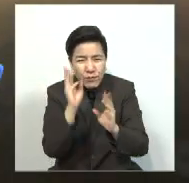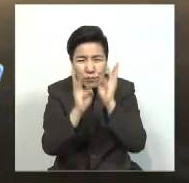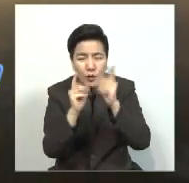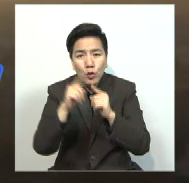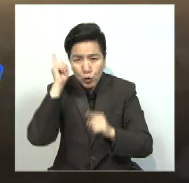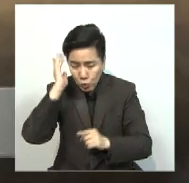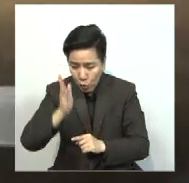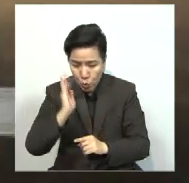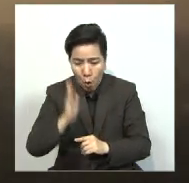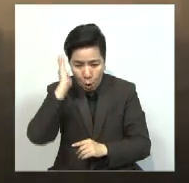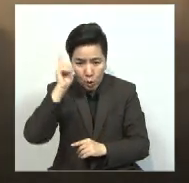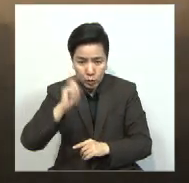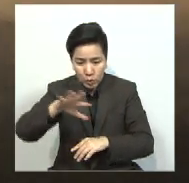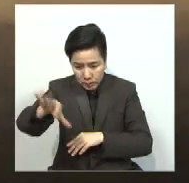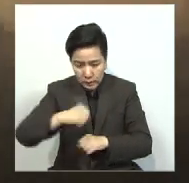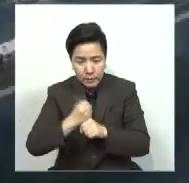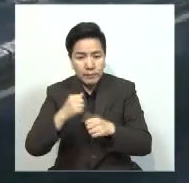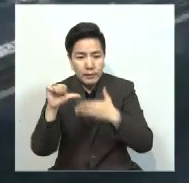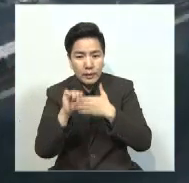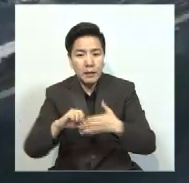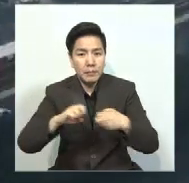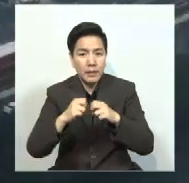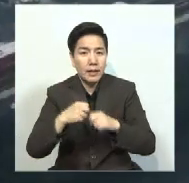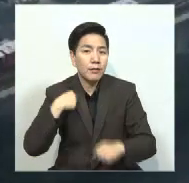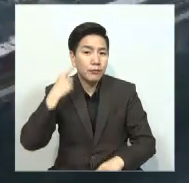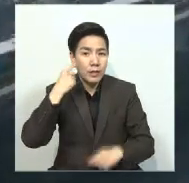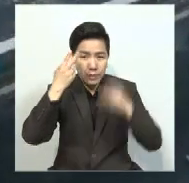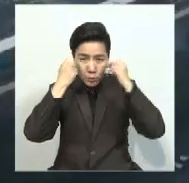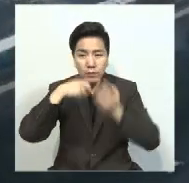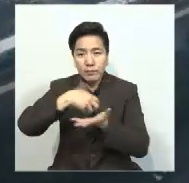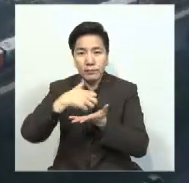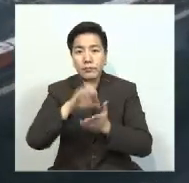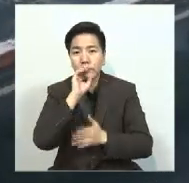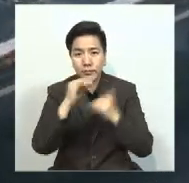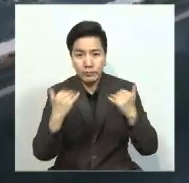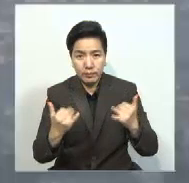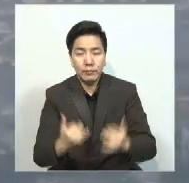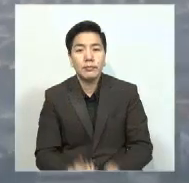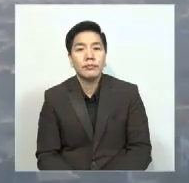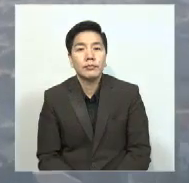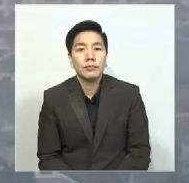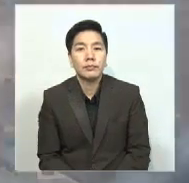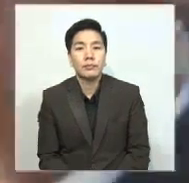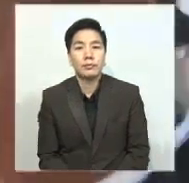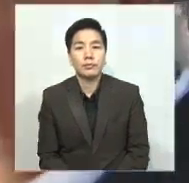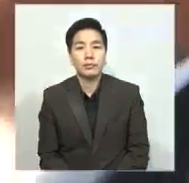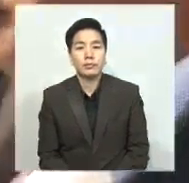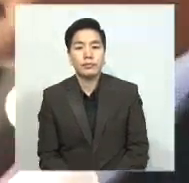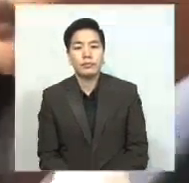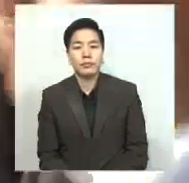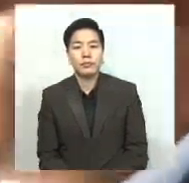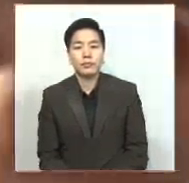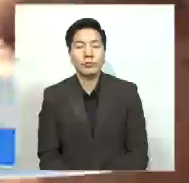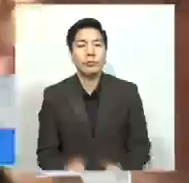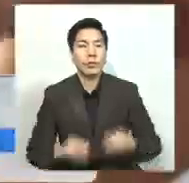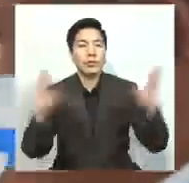ต้องมาร่วมกับรัฐบาลในการแก้ปัญหาด้วยฟังประเด็นนี้เพิ่มเติมจากนายกรัฐมนตรีค่ะ ก็วันนี้ให้รณร